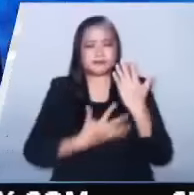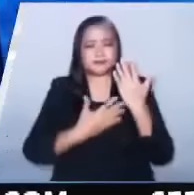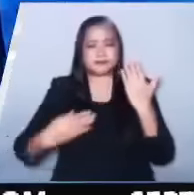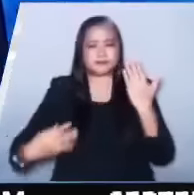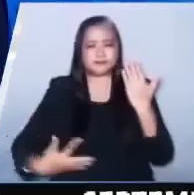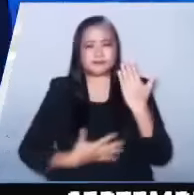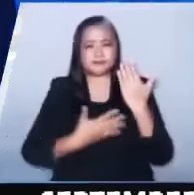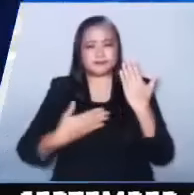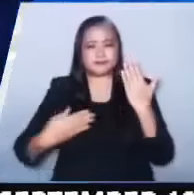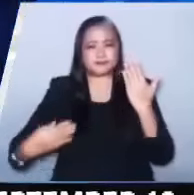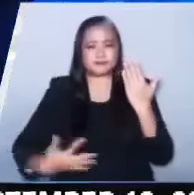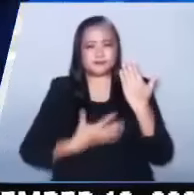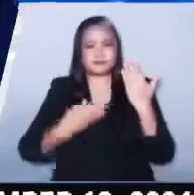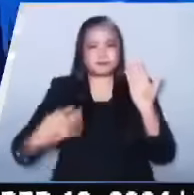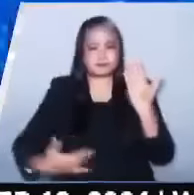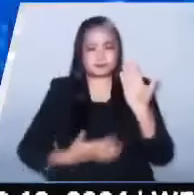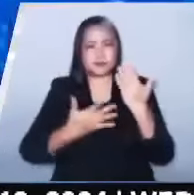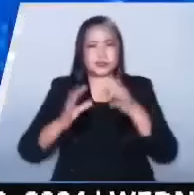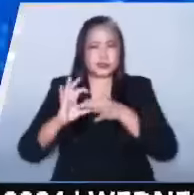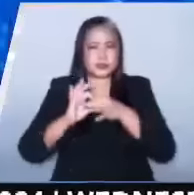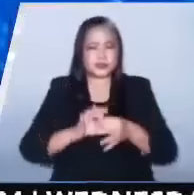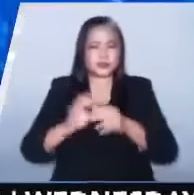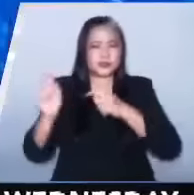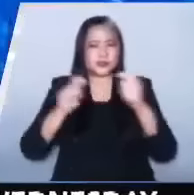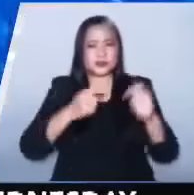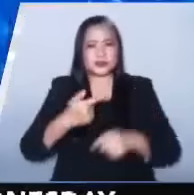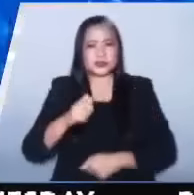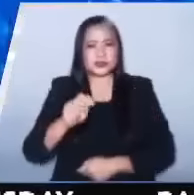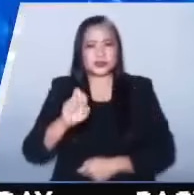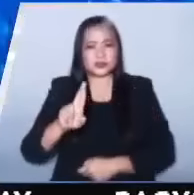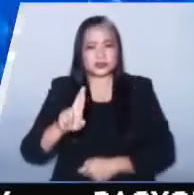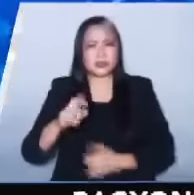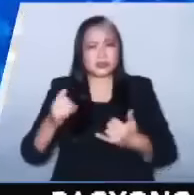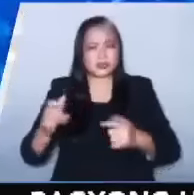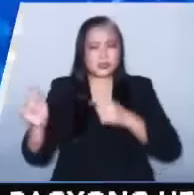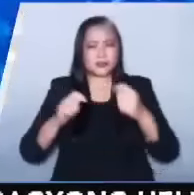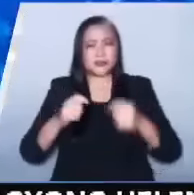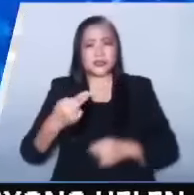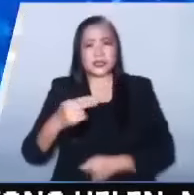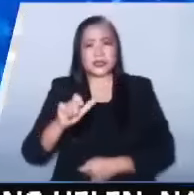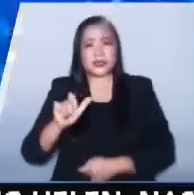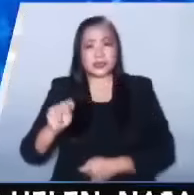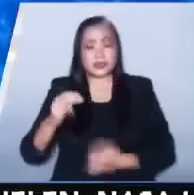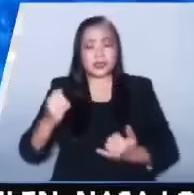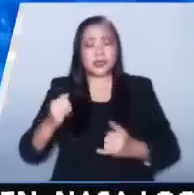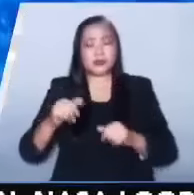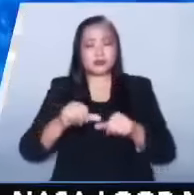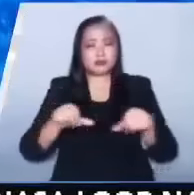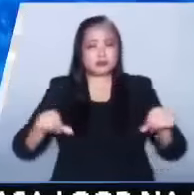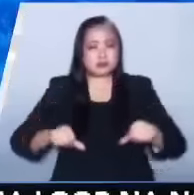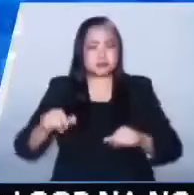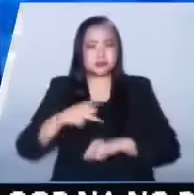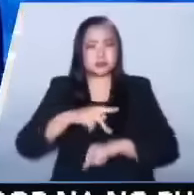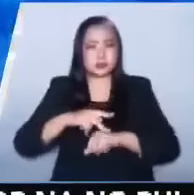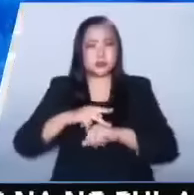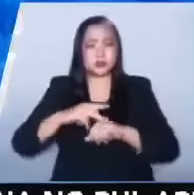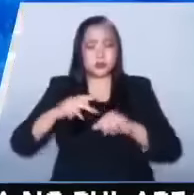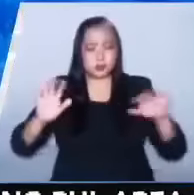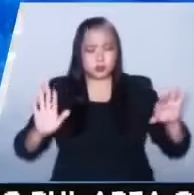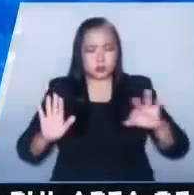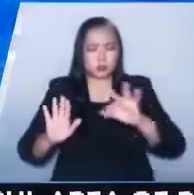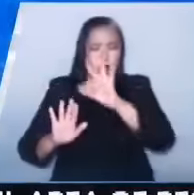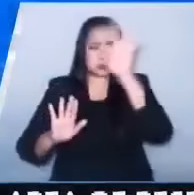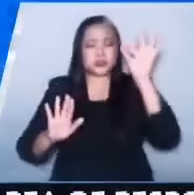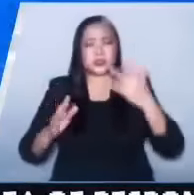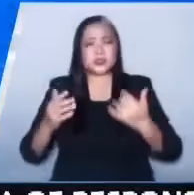Jenner at ng Bagyong Helen ngayon. Nasa labas na po ng Philippine Air Responsibility at mamaya mga kapuso ay nasa na rin po nalalabas na po